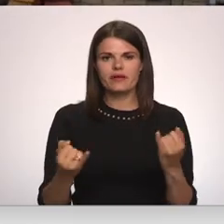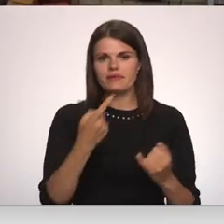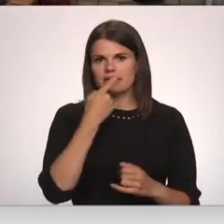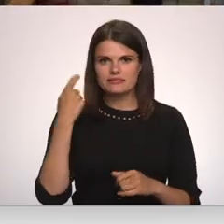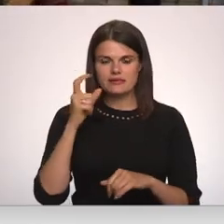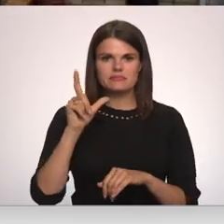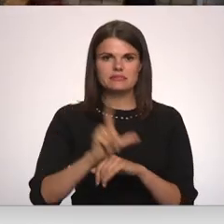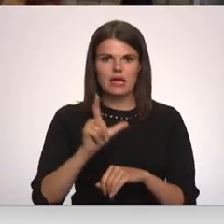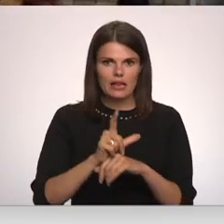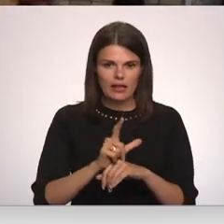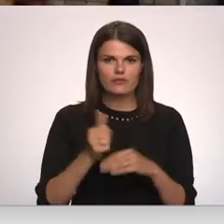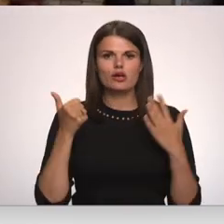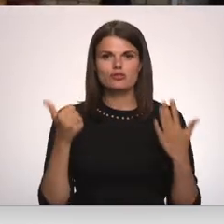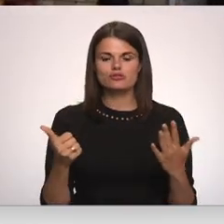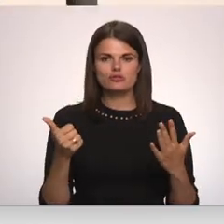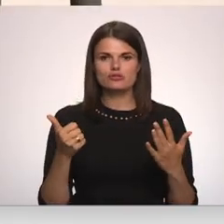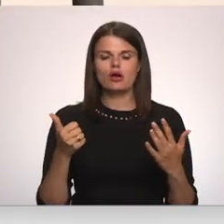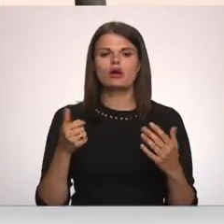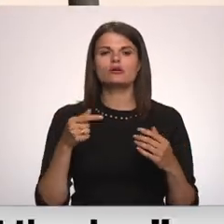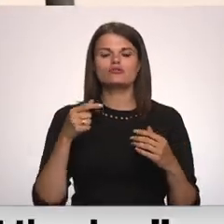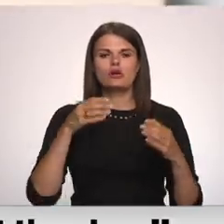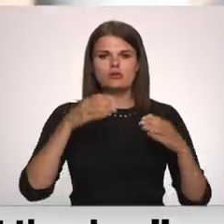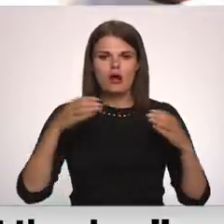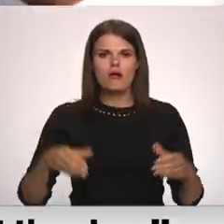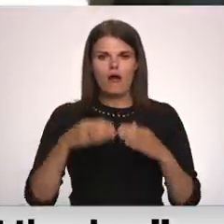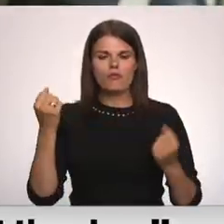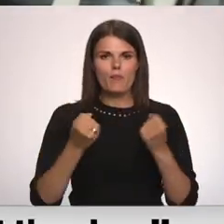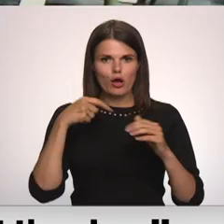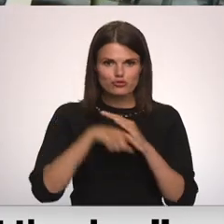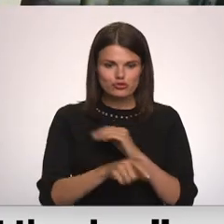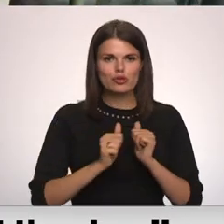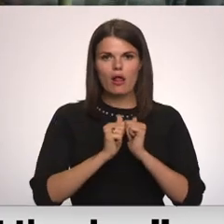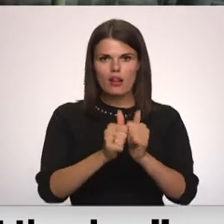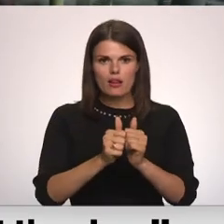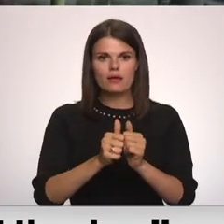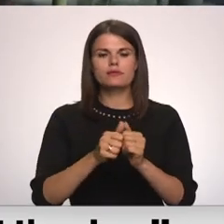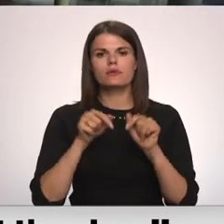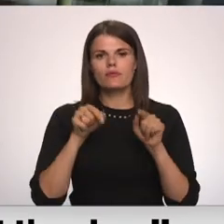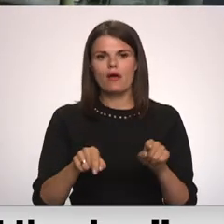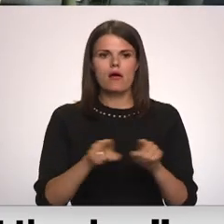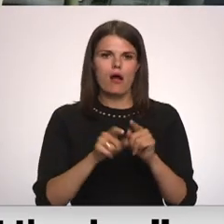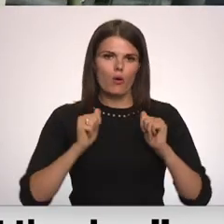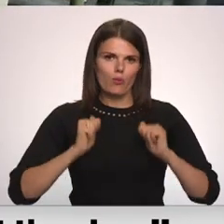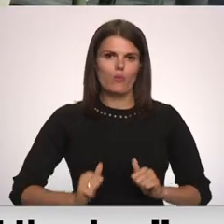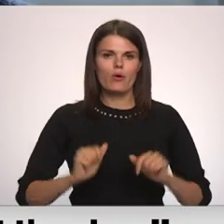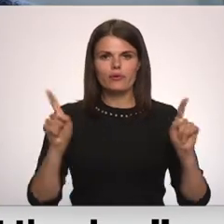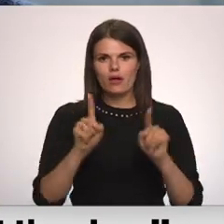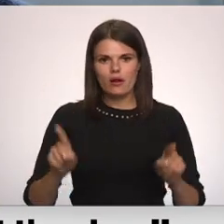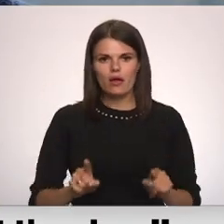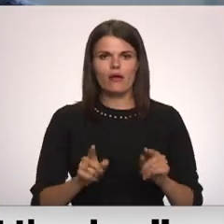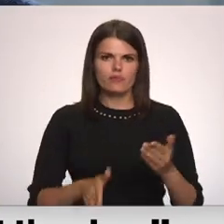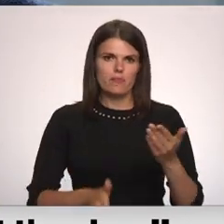tagad mašīnā un vēl ceļā mēs saprot, kā nās paņēmis līdz. Tas gan drīz vai tā ir tāda godvieta, ka